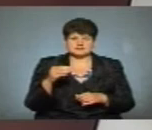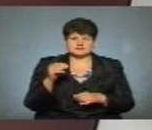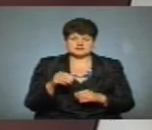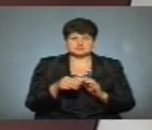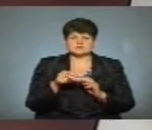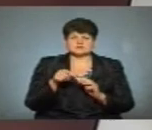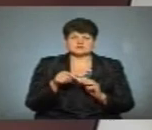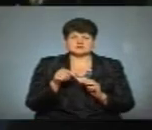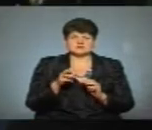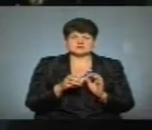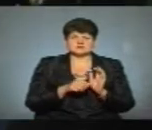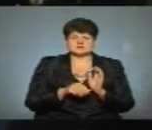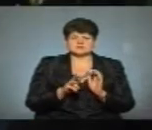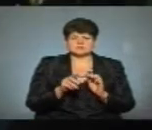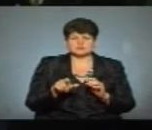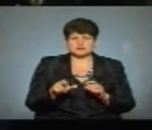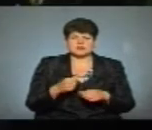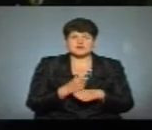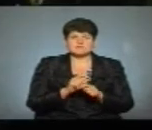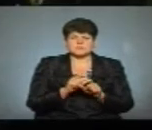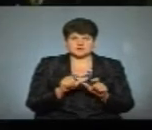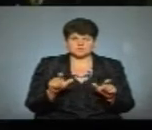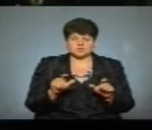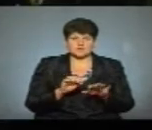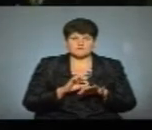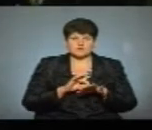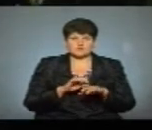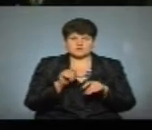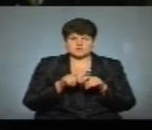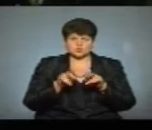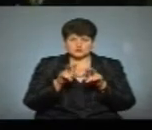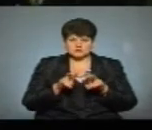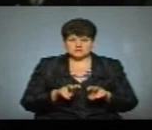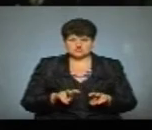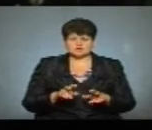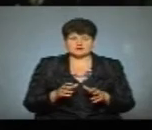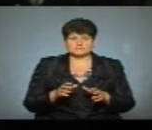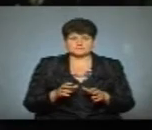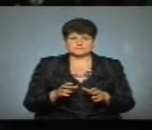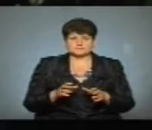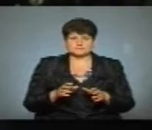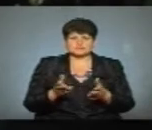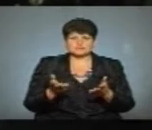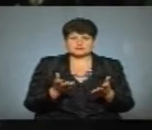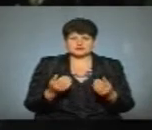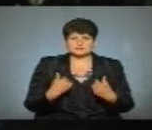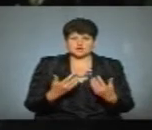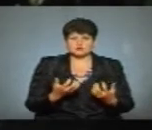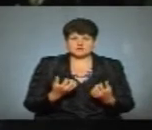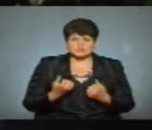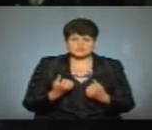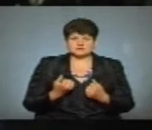15363 людини. Лабораторія проводила дослідження матеріалів, які ми отримали